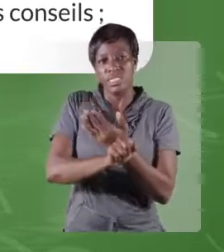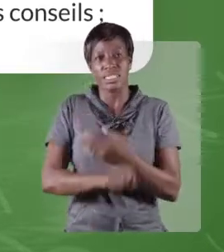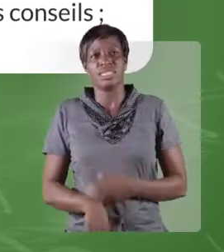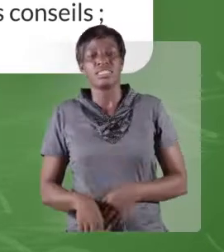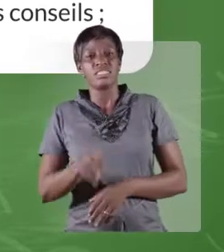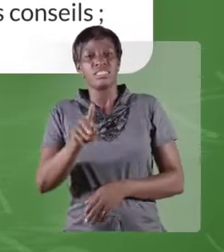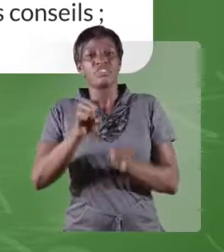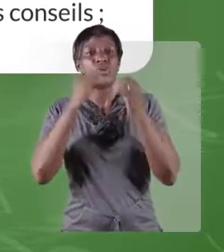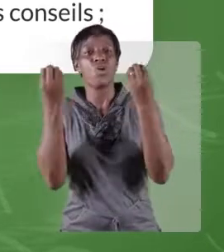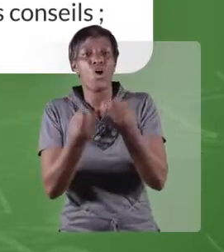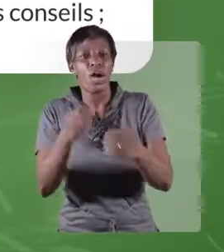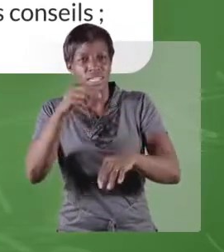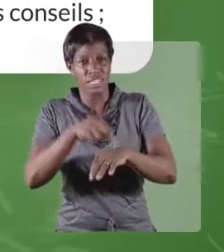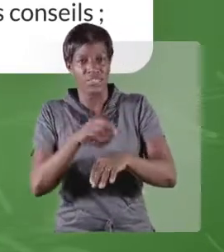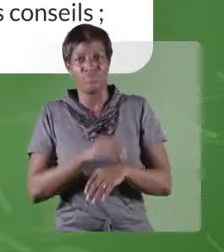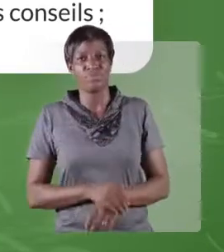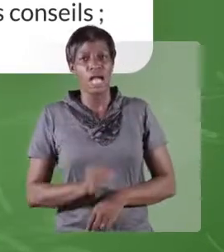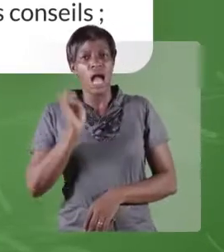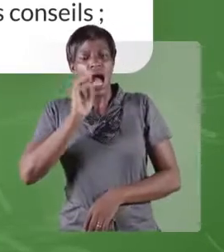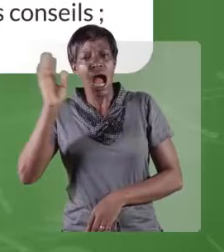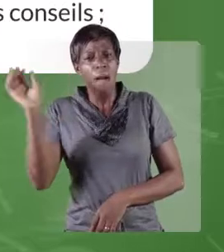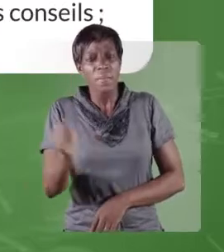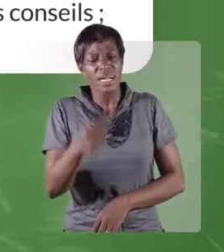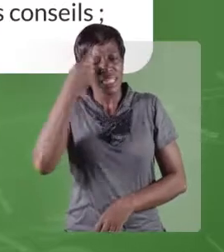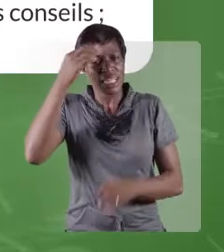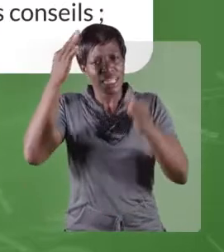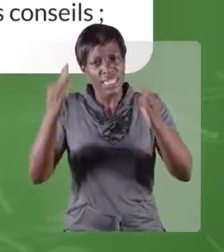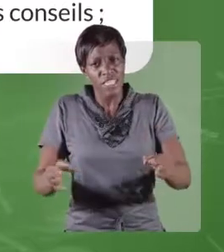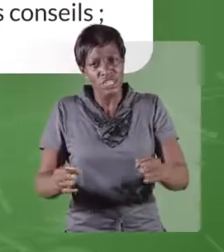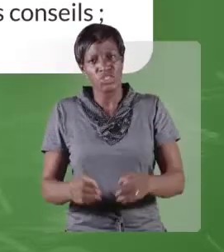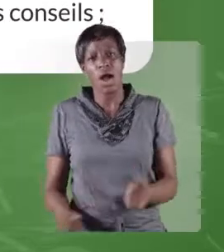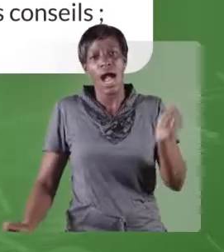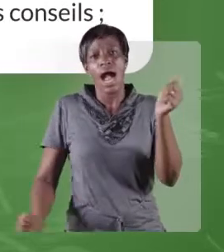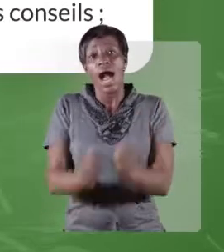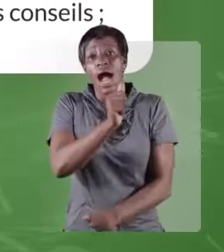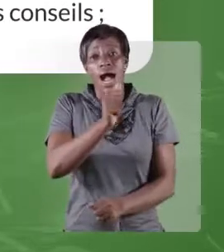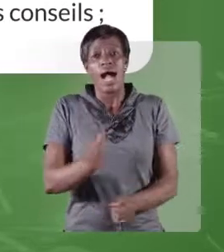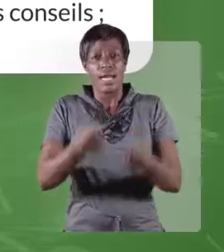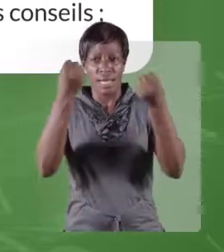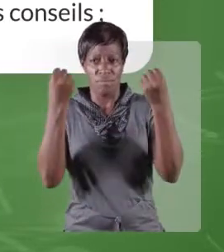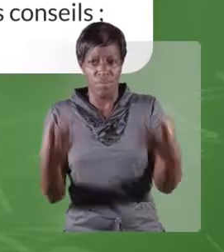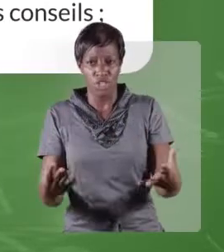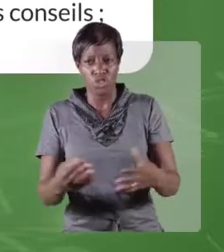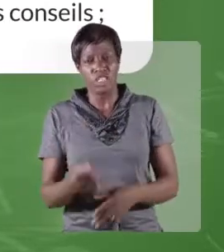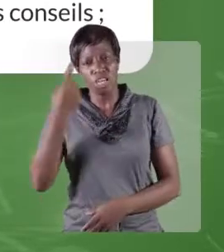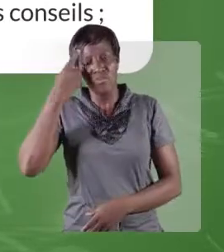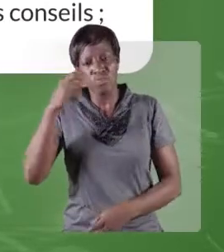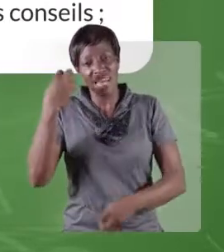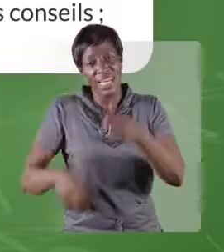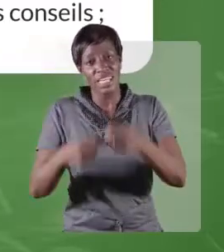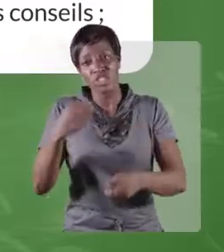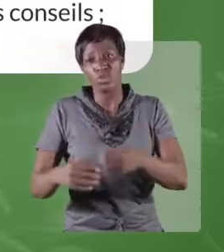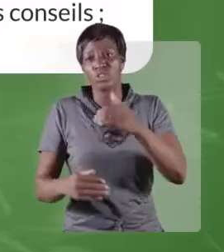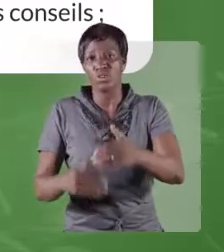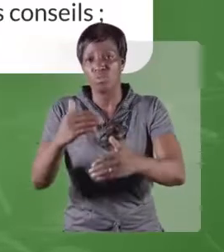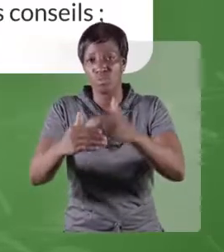Elle prend les décisions à la majorité simple pour des questions de procédure, mais à